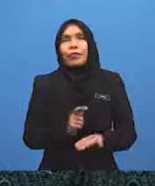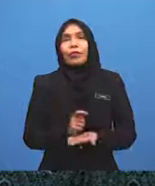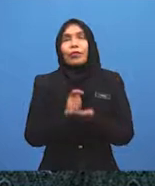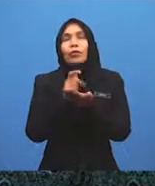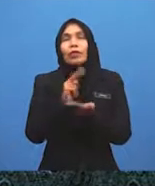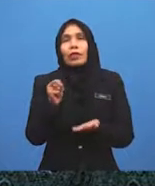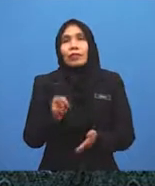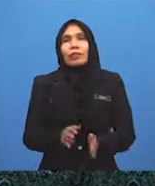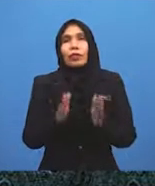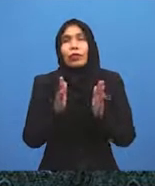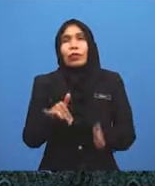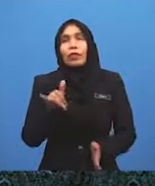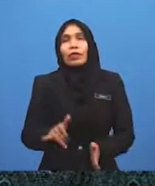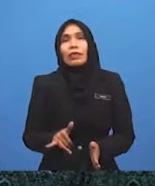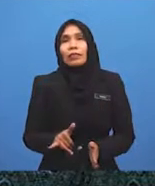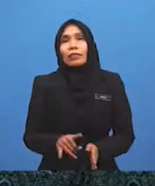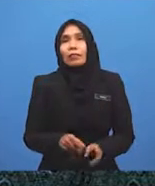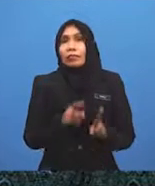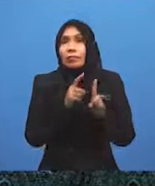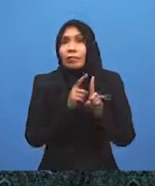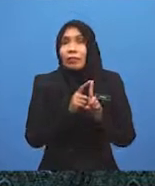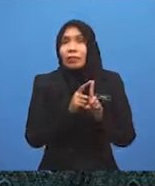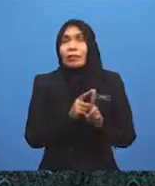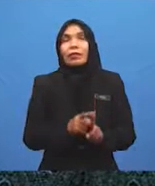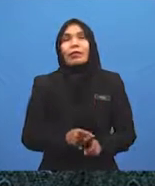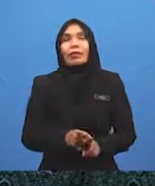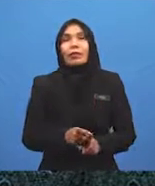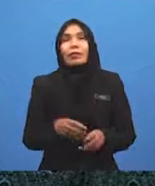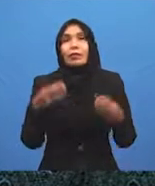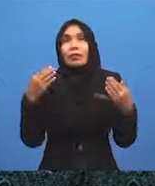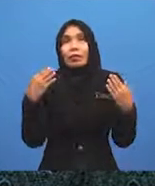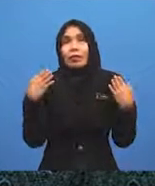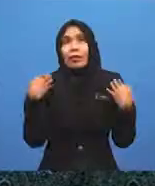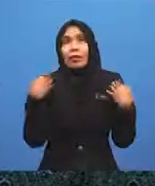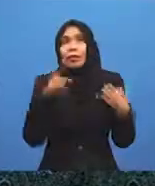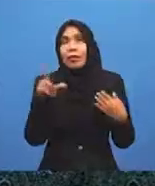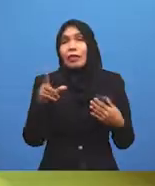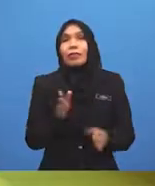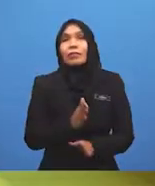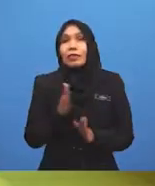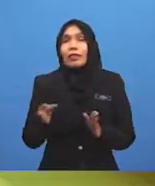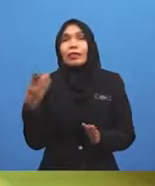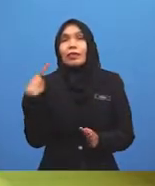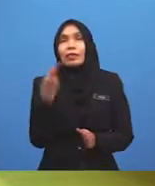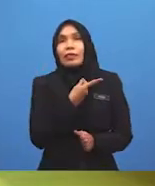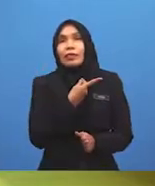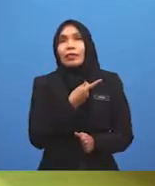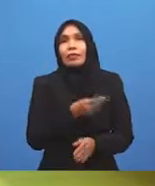yang pertama akan memberikan pertolongan adalah jiran kita. Cuba